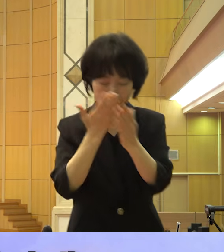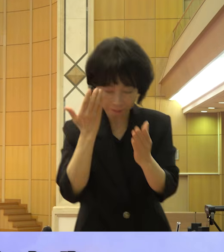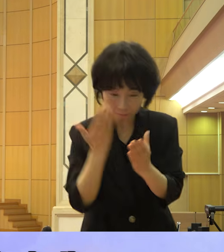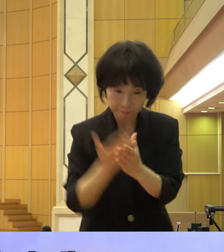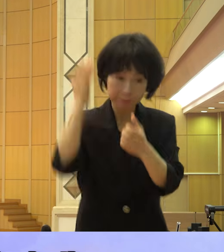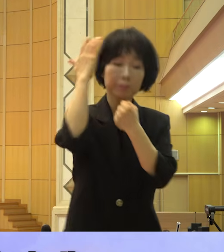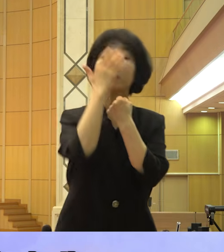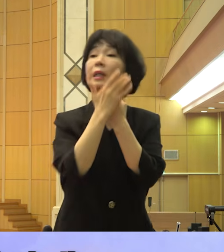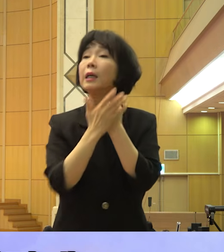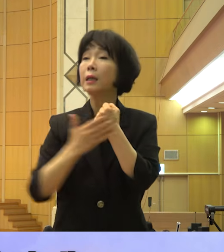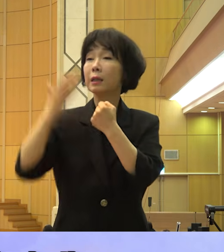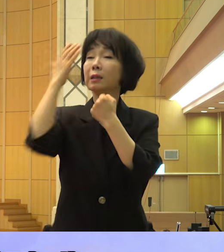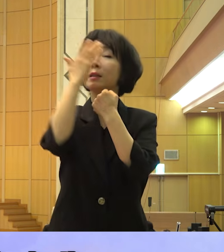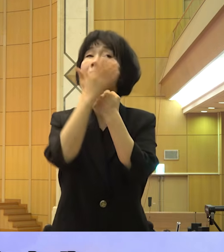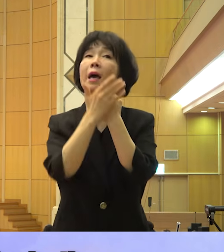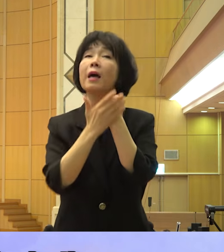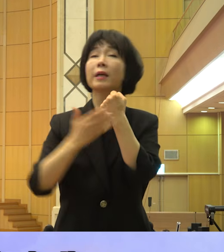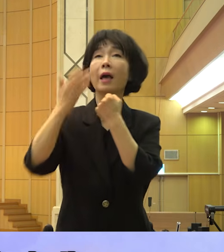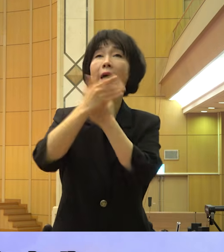하소서.